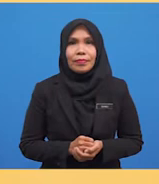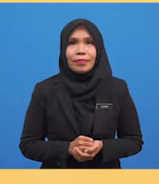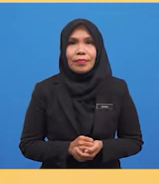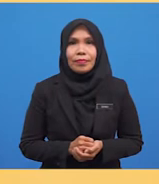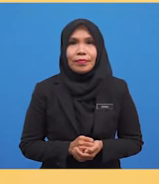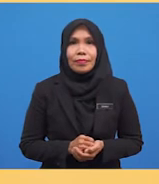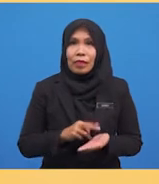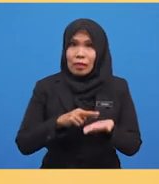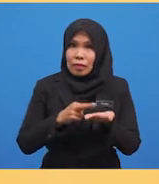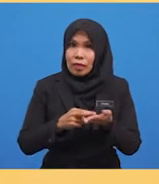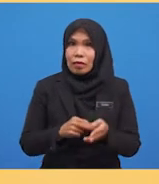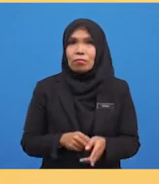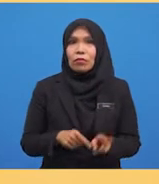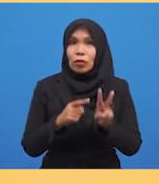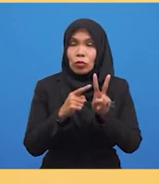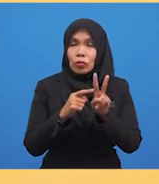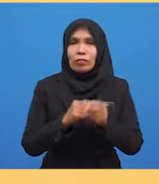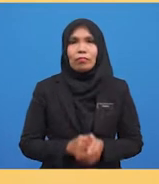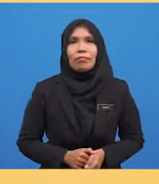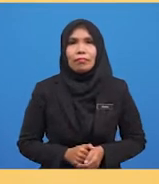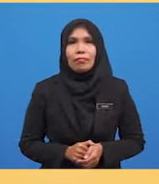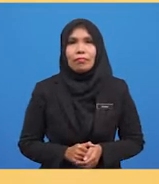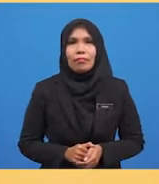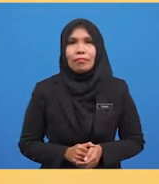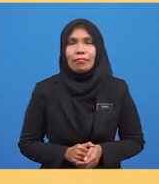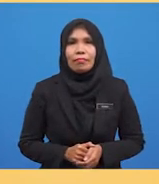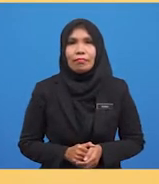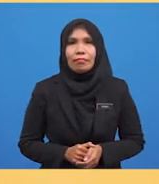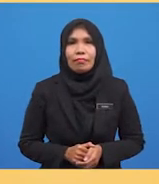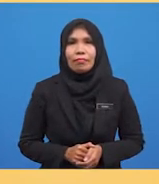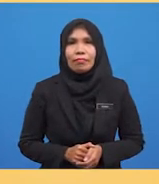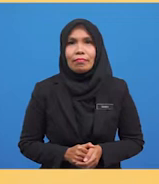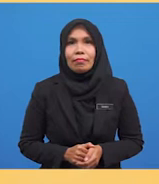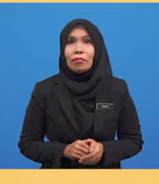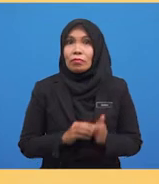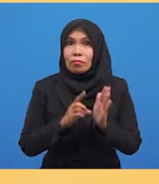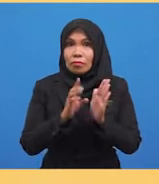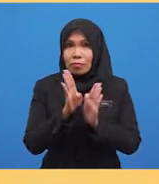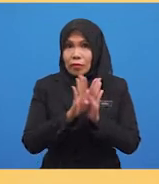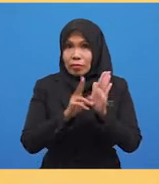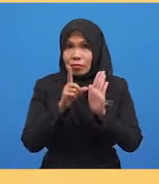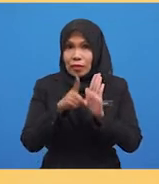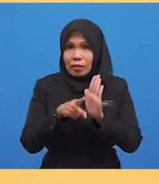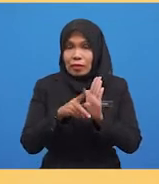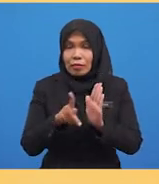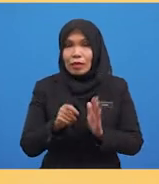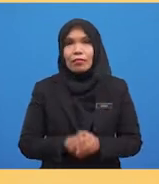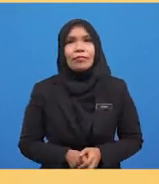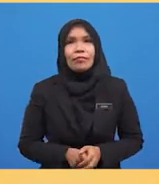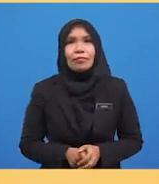ini adalah berdasarkan tata cara dan ketertiban, sewaktu makan